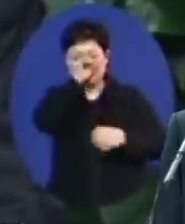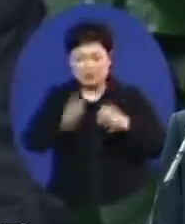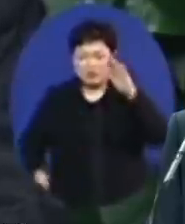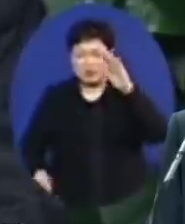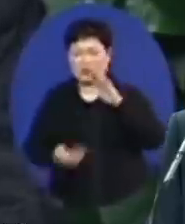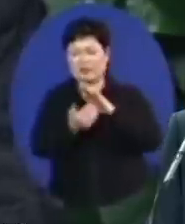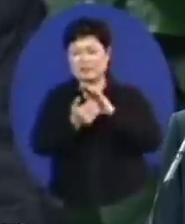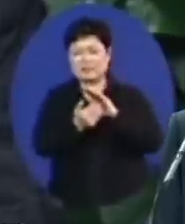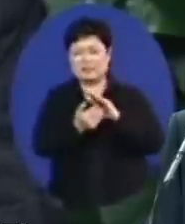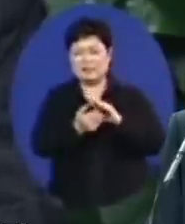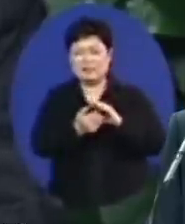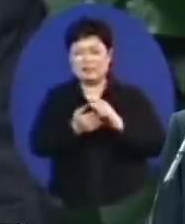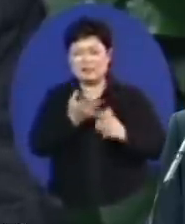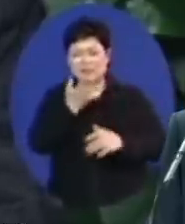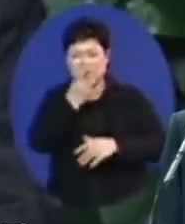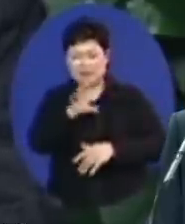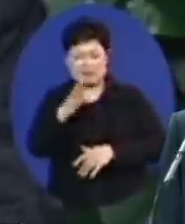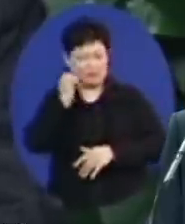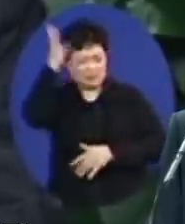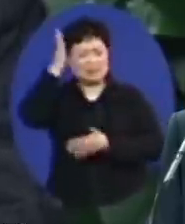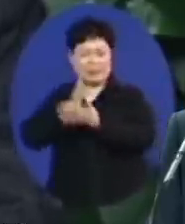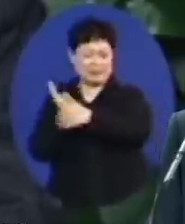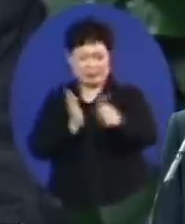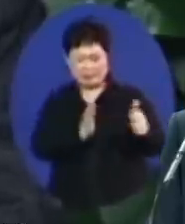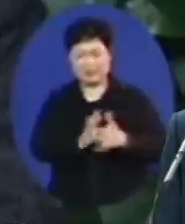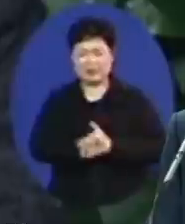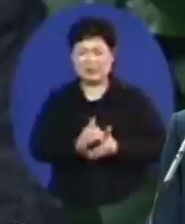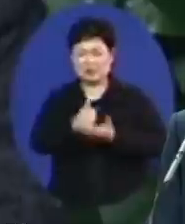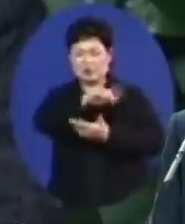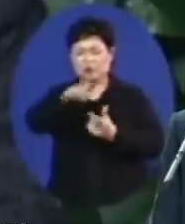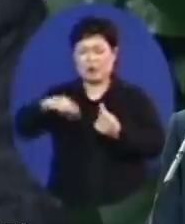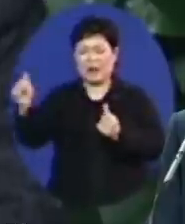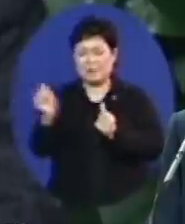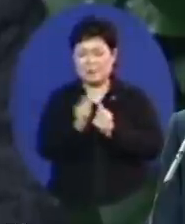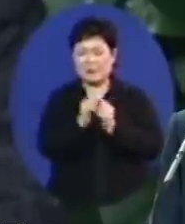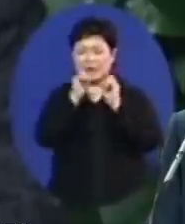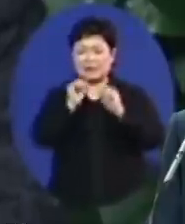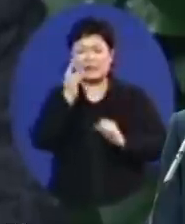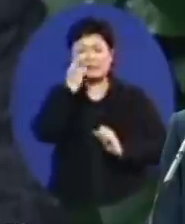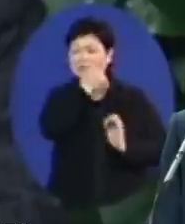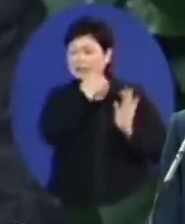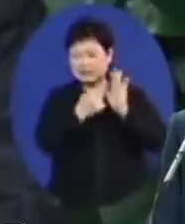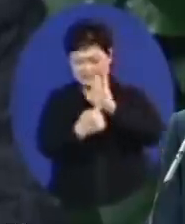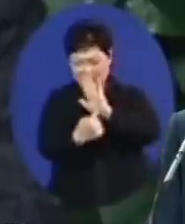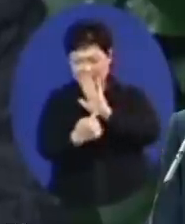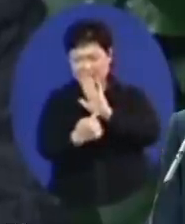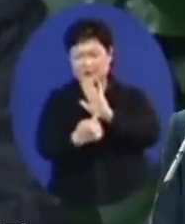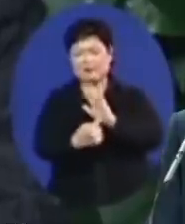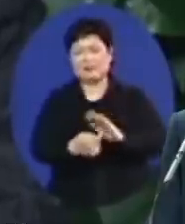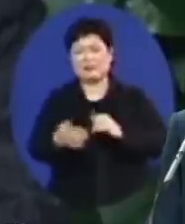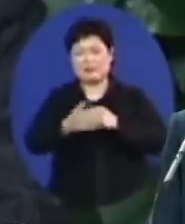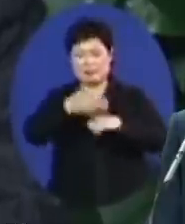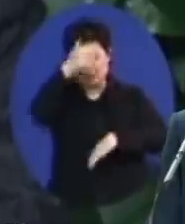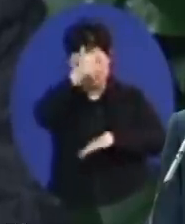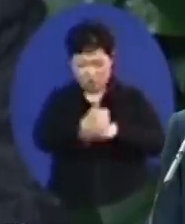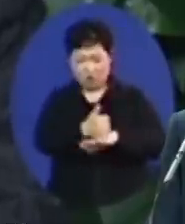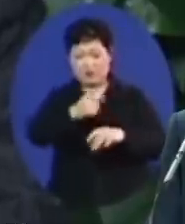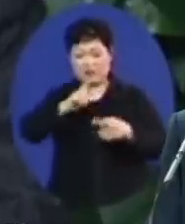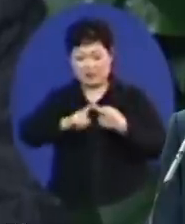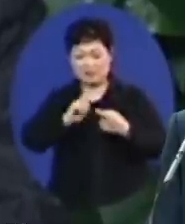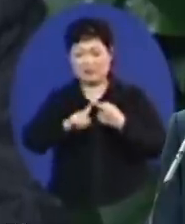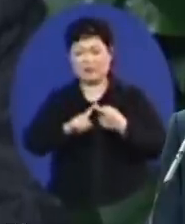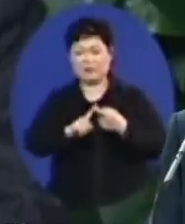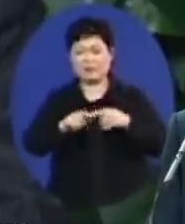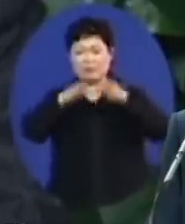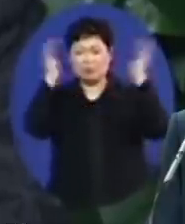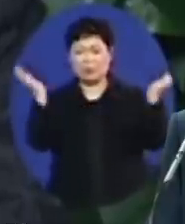잊지 마십시오. 주님이 우리와 같이 계신 증거가 바로 거기에 있는 것입니다. 그러므로 결과에 대해서는